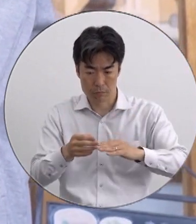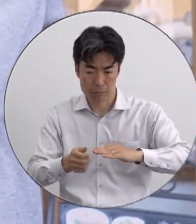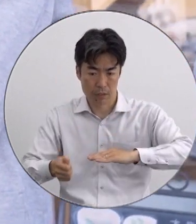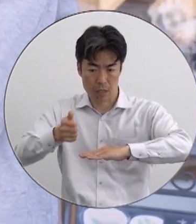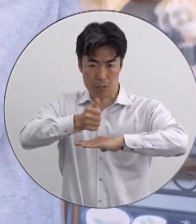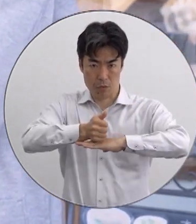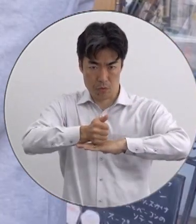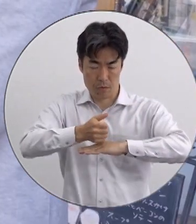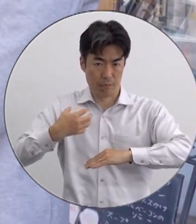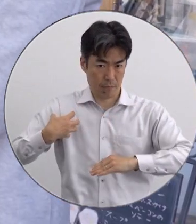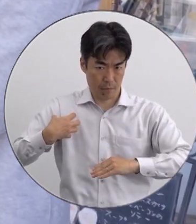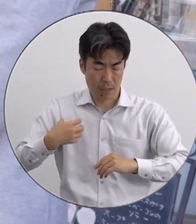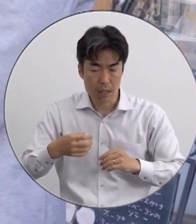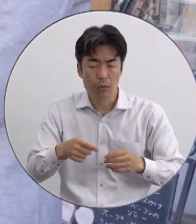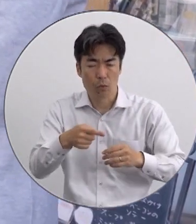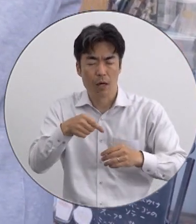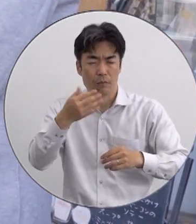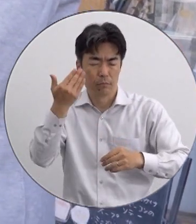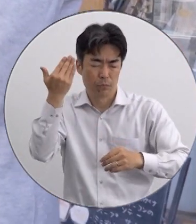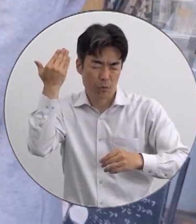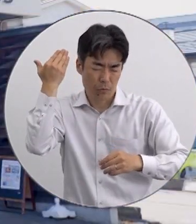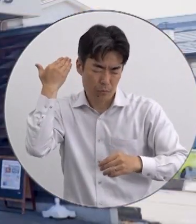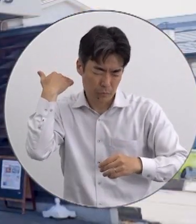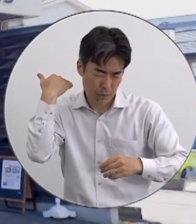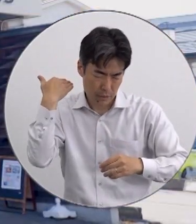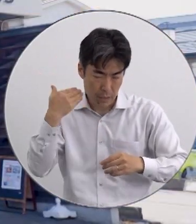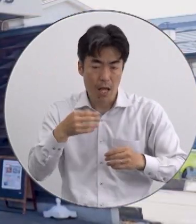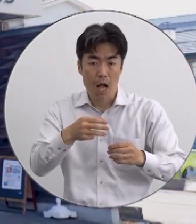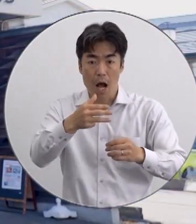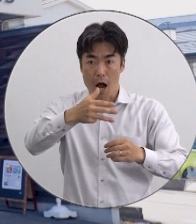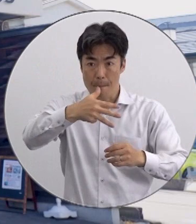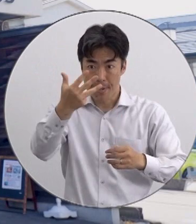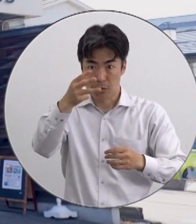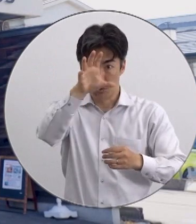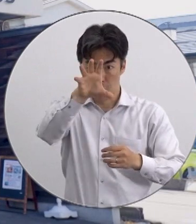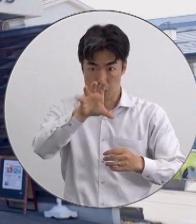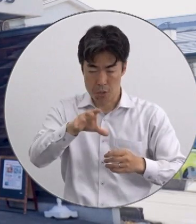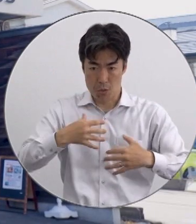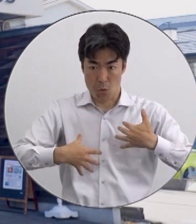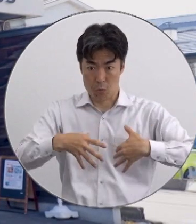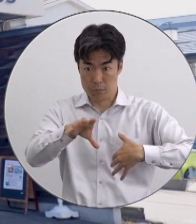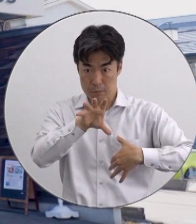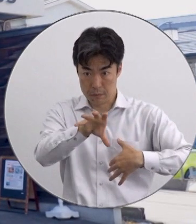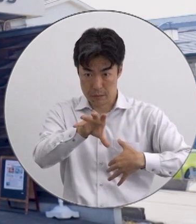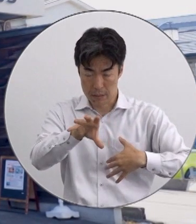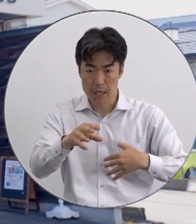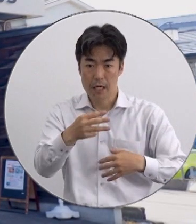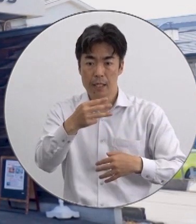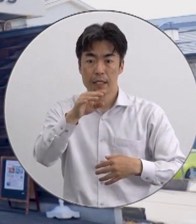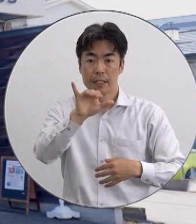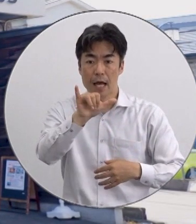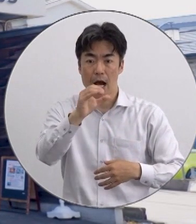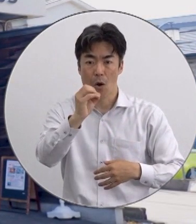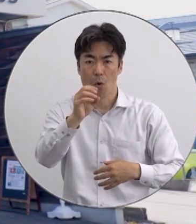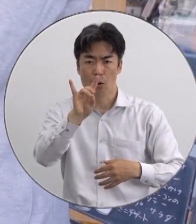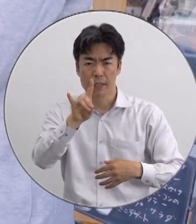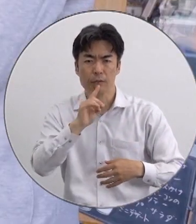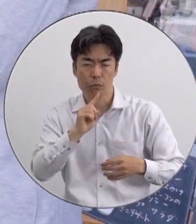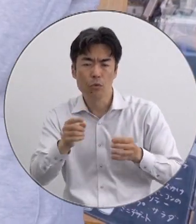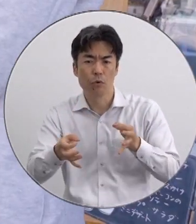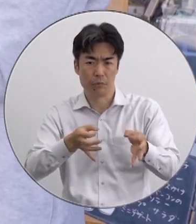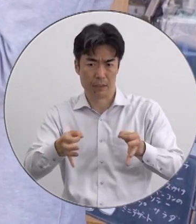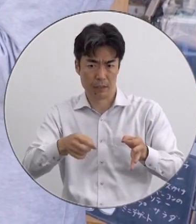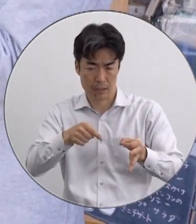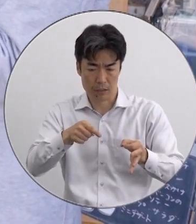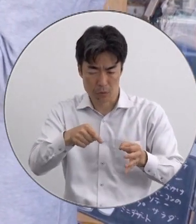。 ここは昔800の喜ぶと書いて八起きという乾物屋さんだったんです。でそ